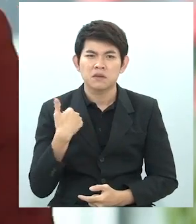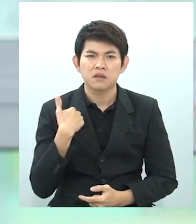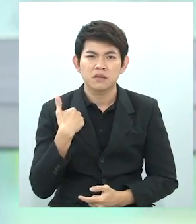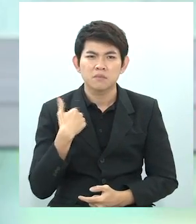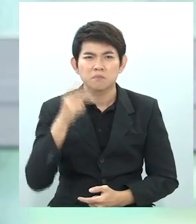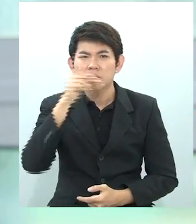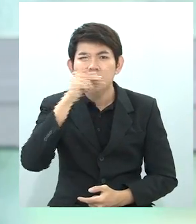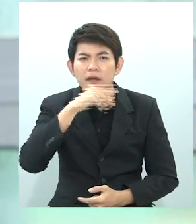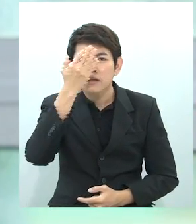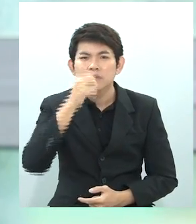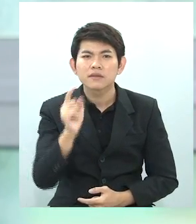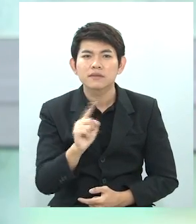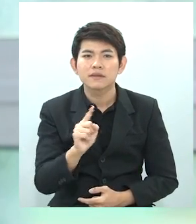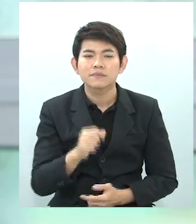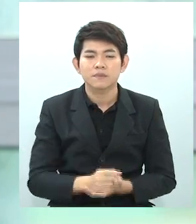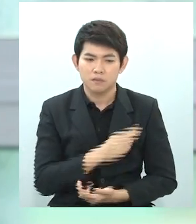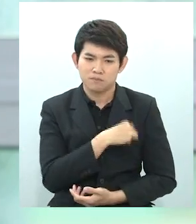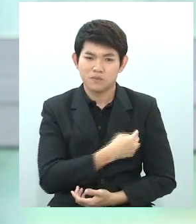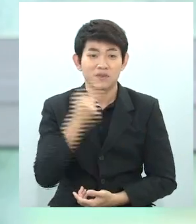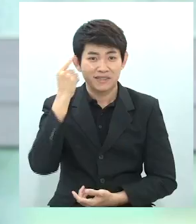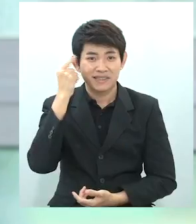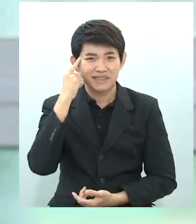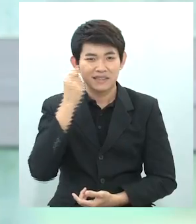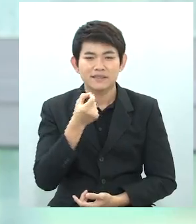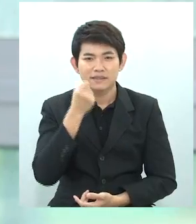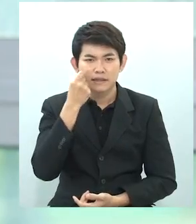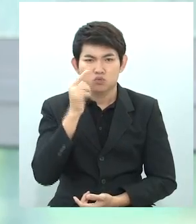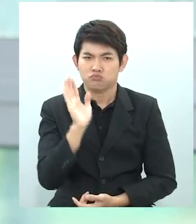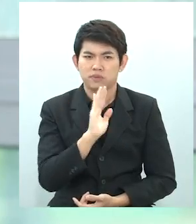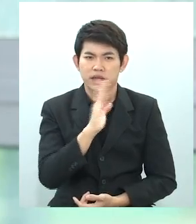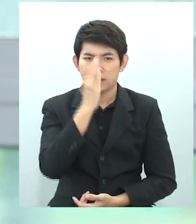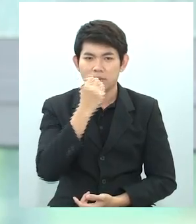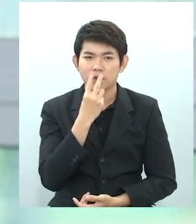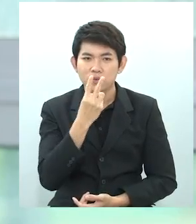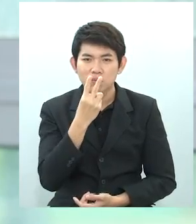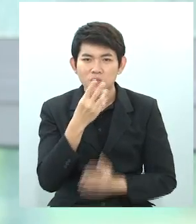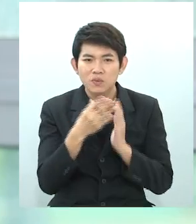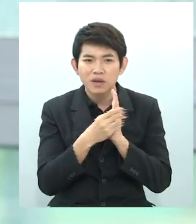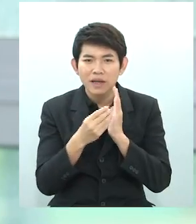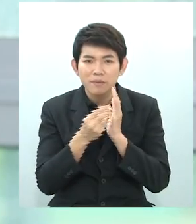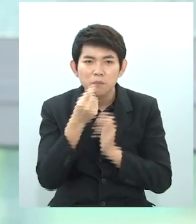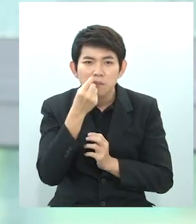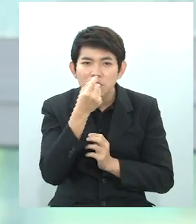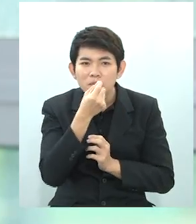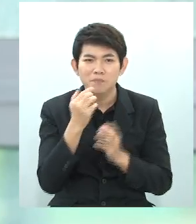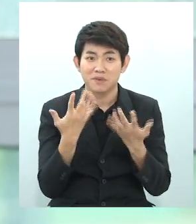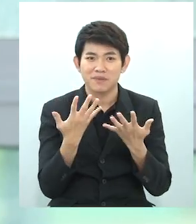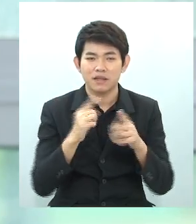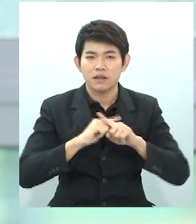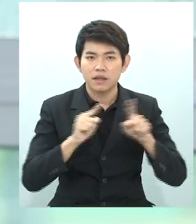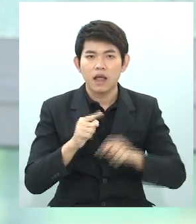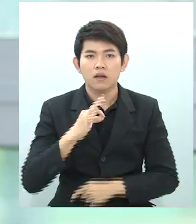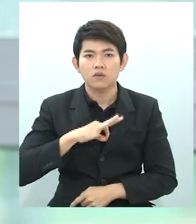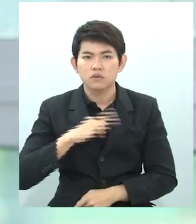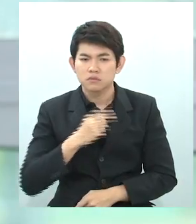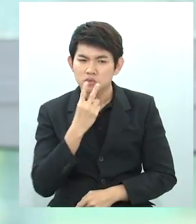ในที่แปลกๆมาก คือจริงๆหมอคิดว่ามันอาจจะไม่ใช่สิวนะคะเพราะเราดูตรงนั้นจริงๆมันไม่ได้มีต่อมไขมันถ้าจะว่าไปแล้วมันอาจจะเป็นเหมือน